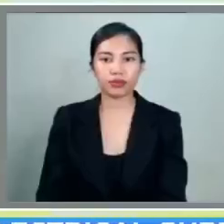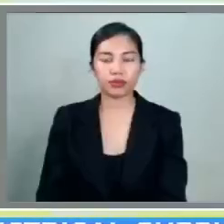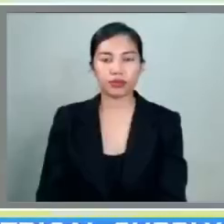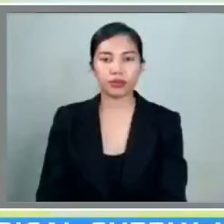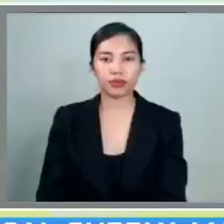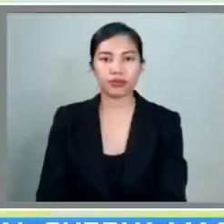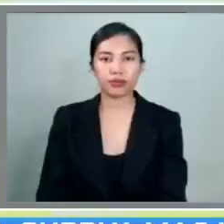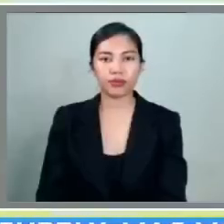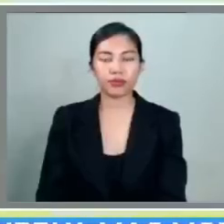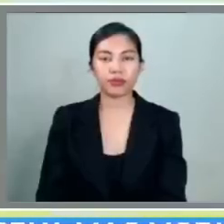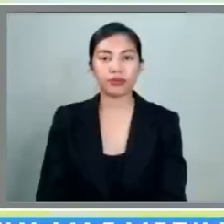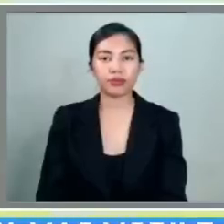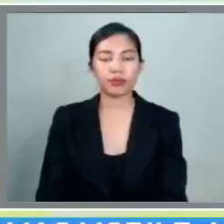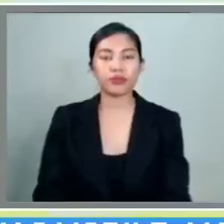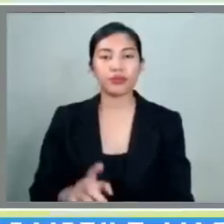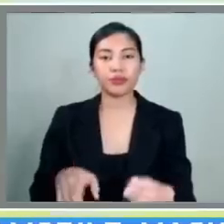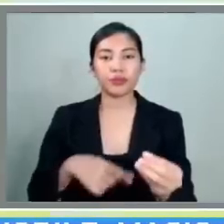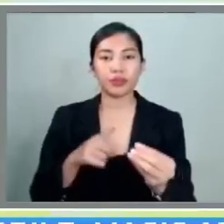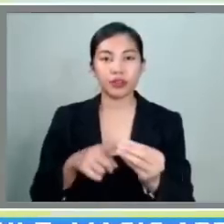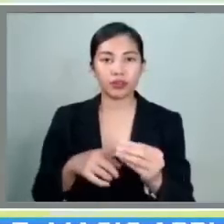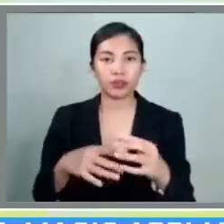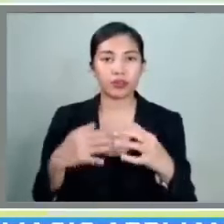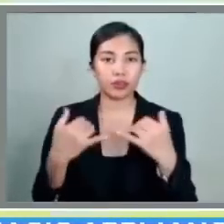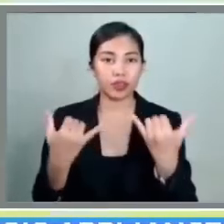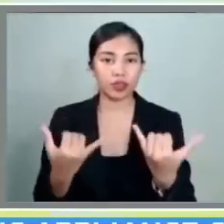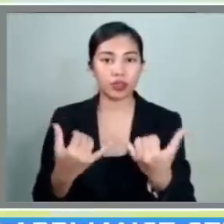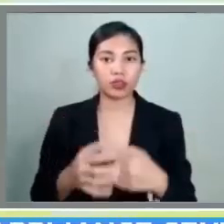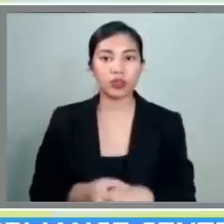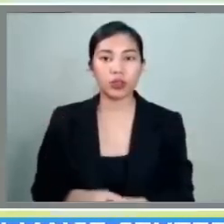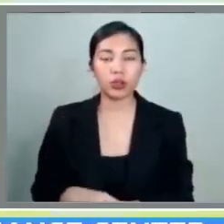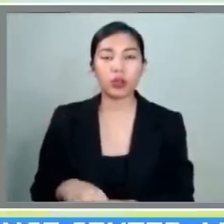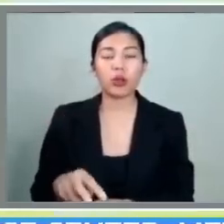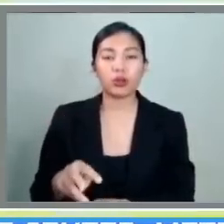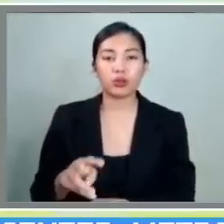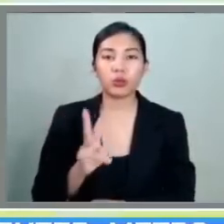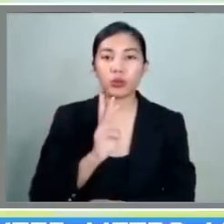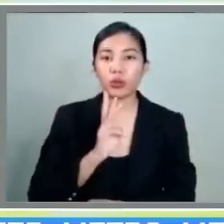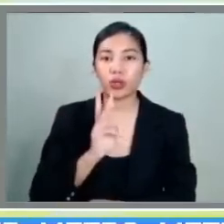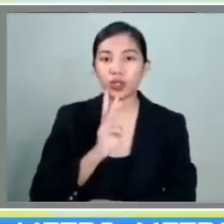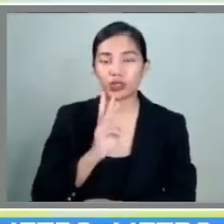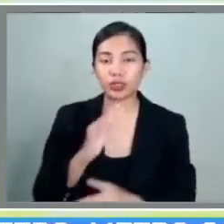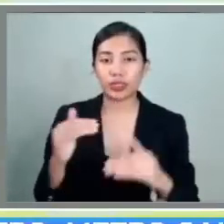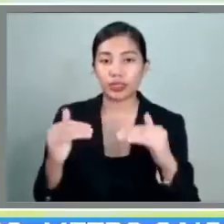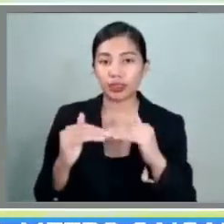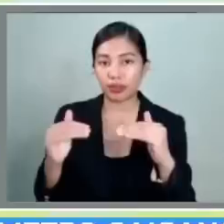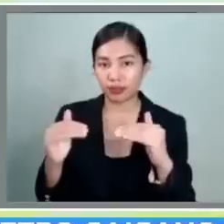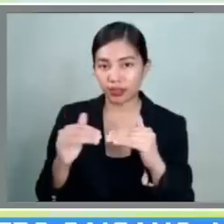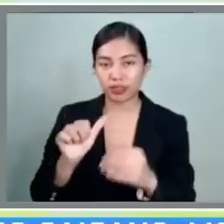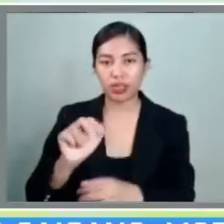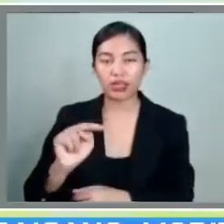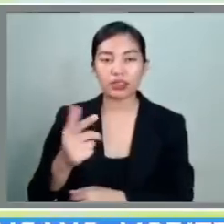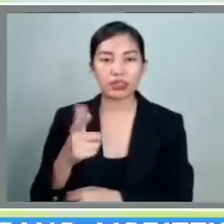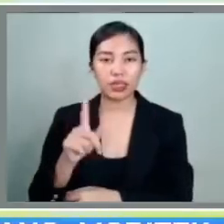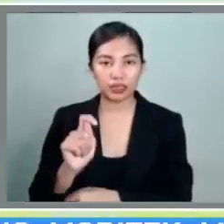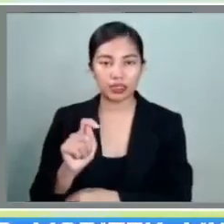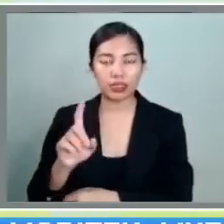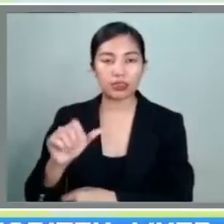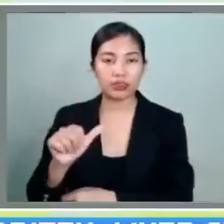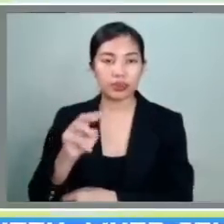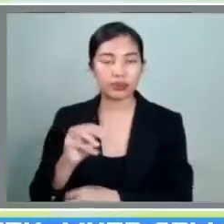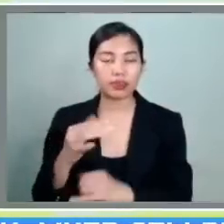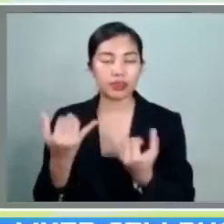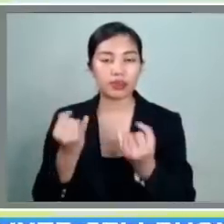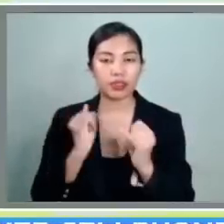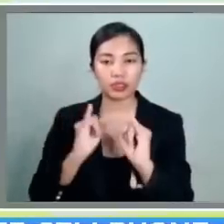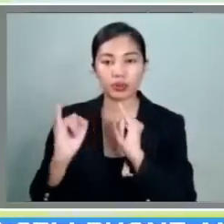Kaugnay sa epekto ng patuloy na pag-uba ng water level sa Angat Dam, kausapin natin ang Division Manager ng Metropolitan Water Works and Sewerage System o